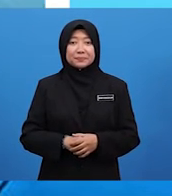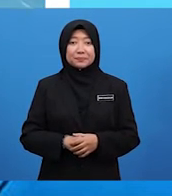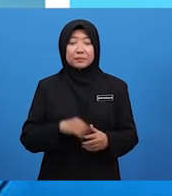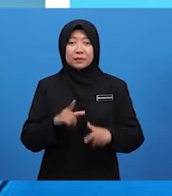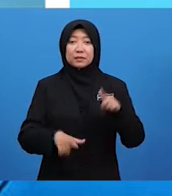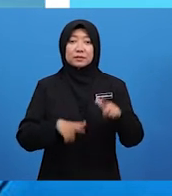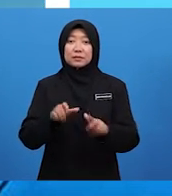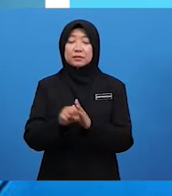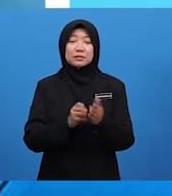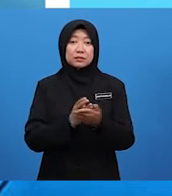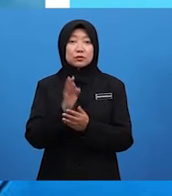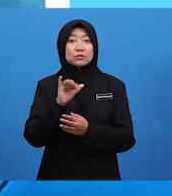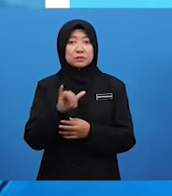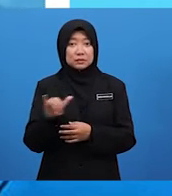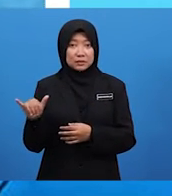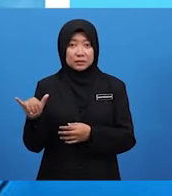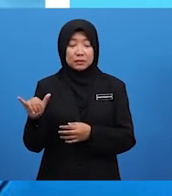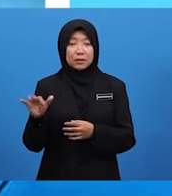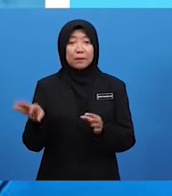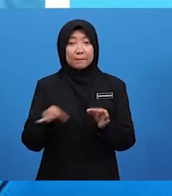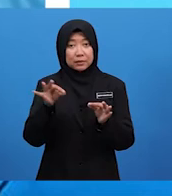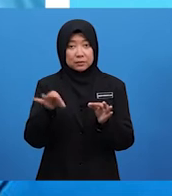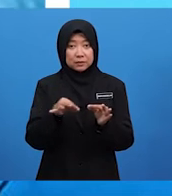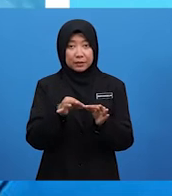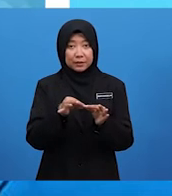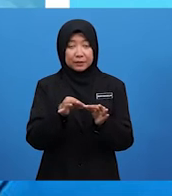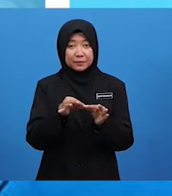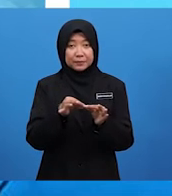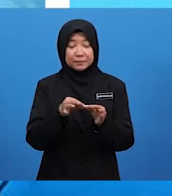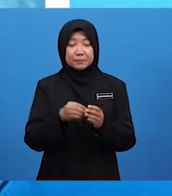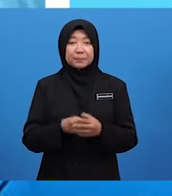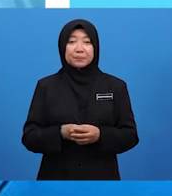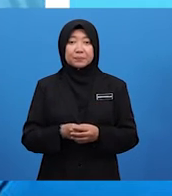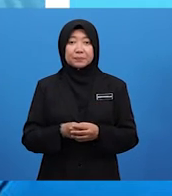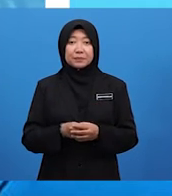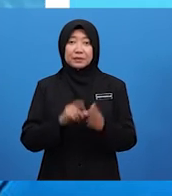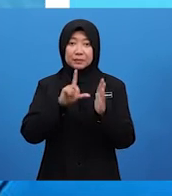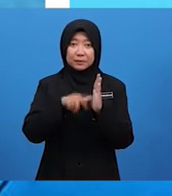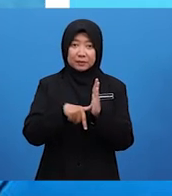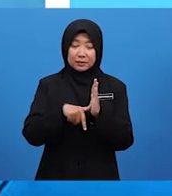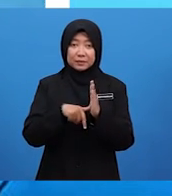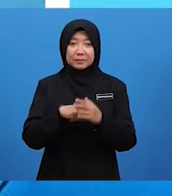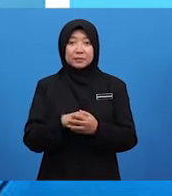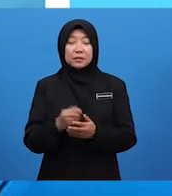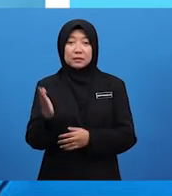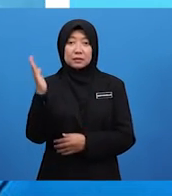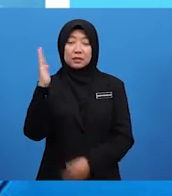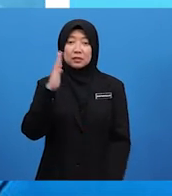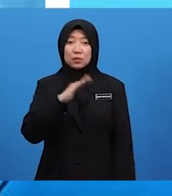Langkah seterusnya ialah menjahit jahitan sementara tegak serong